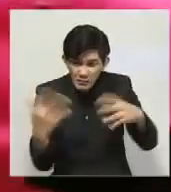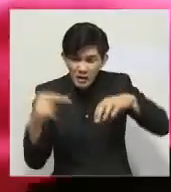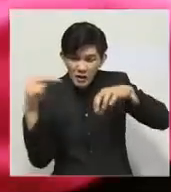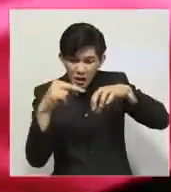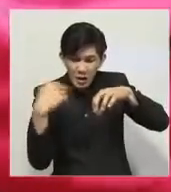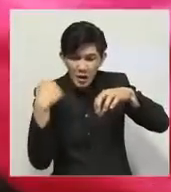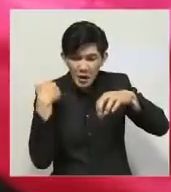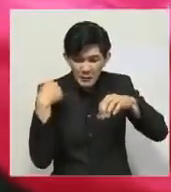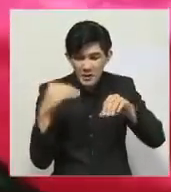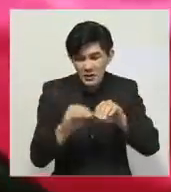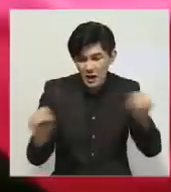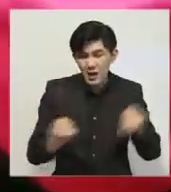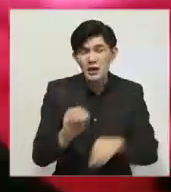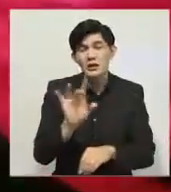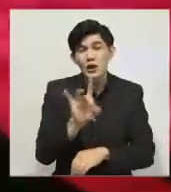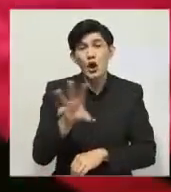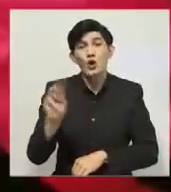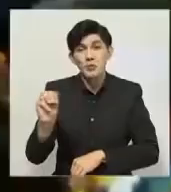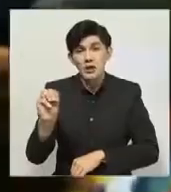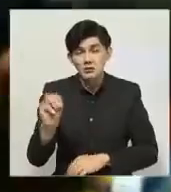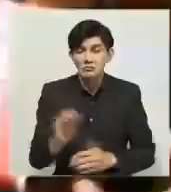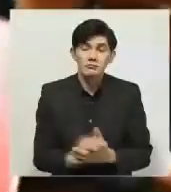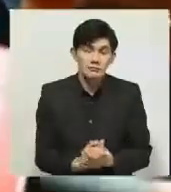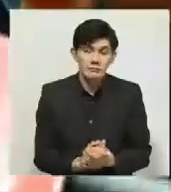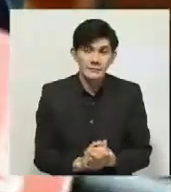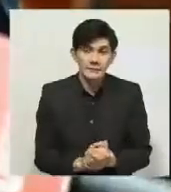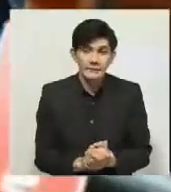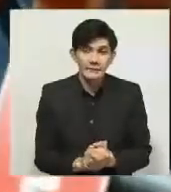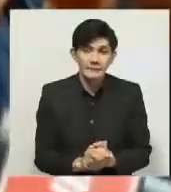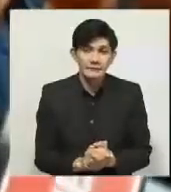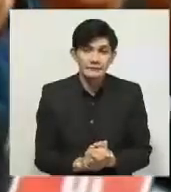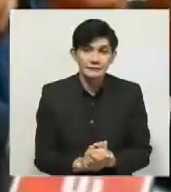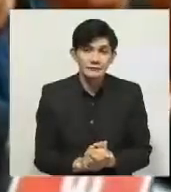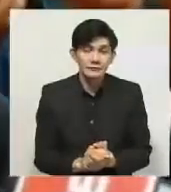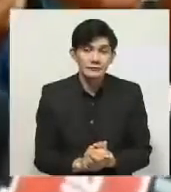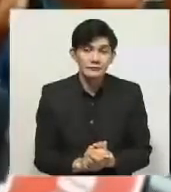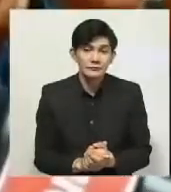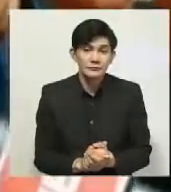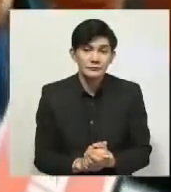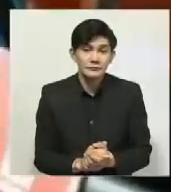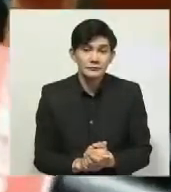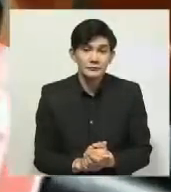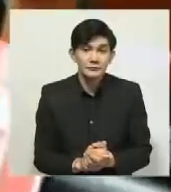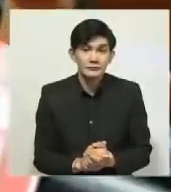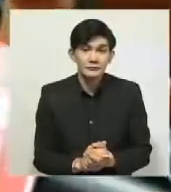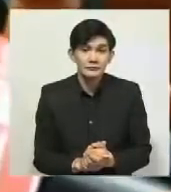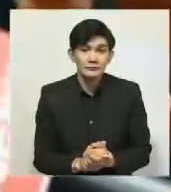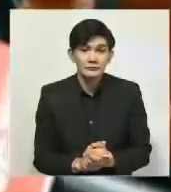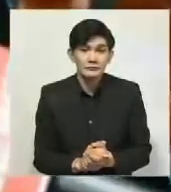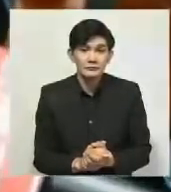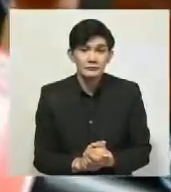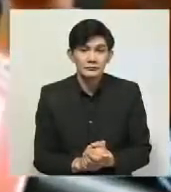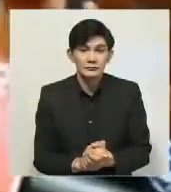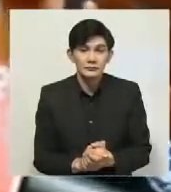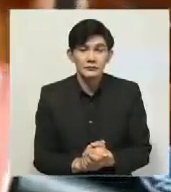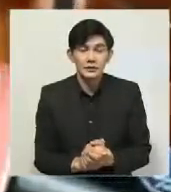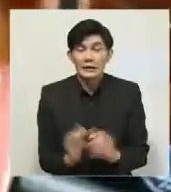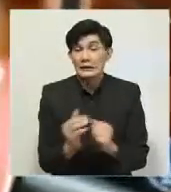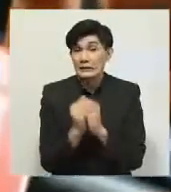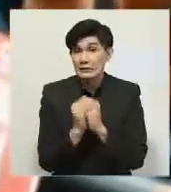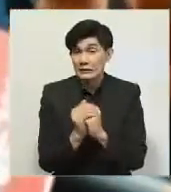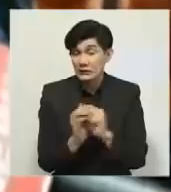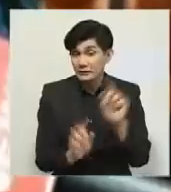ได้เพียงในระยะ100เมตรเท่านั้นครับ เป็นทีมประเมินชุดล่วงหน้าของทีมมีสกายเล็กทีมของประเทศจี